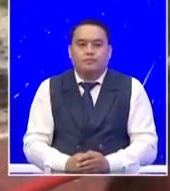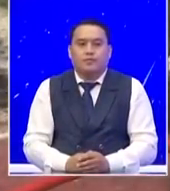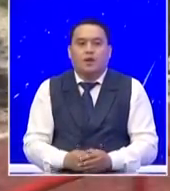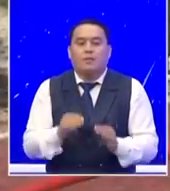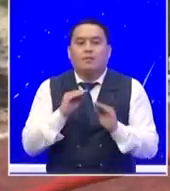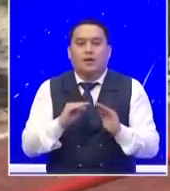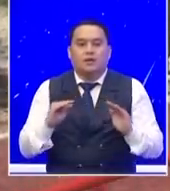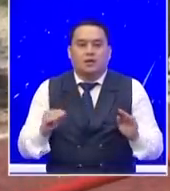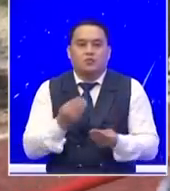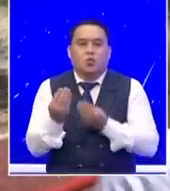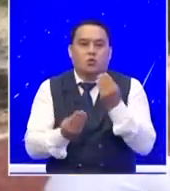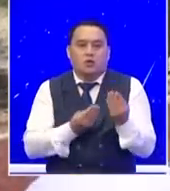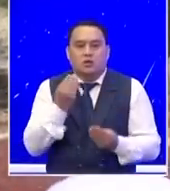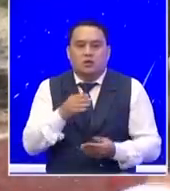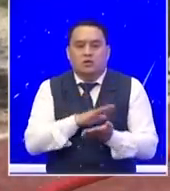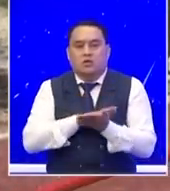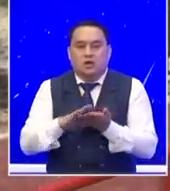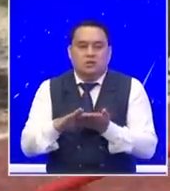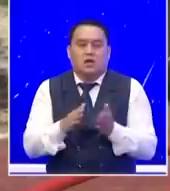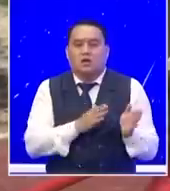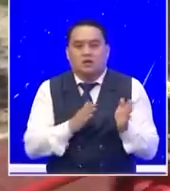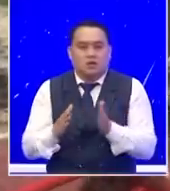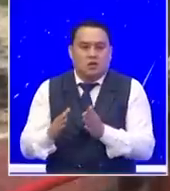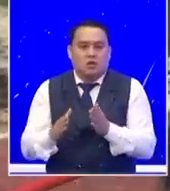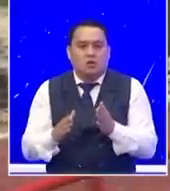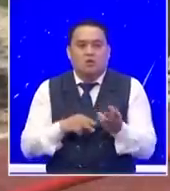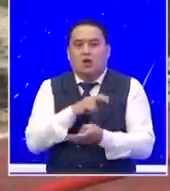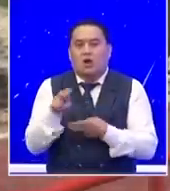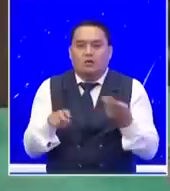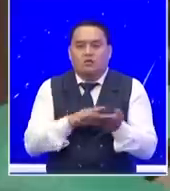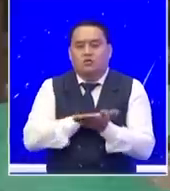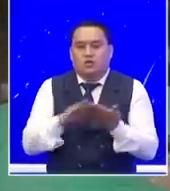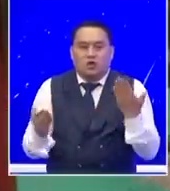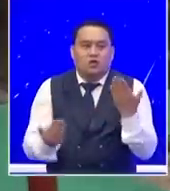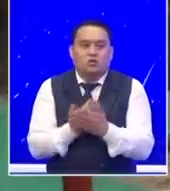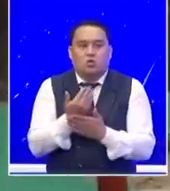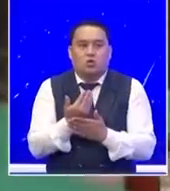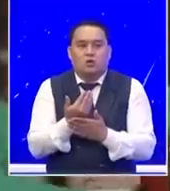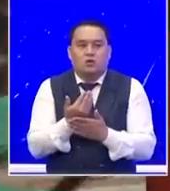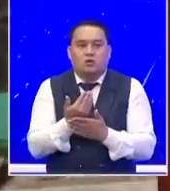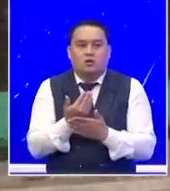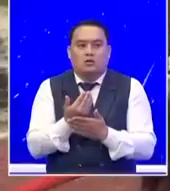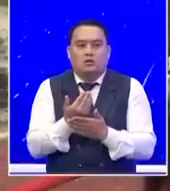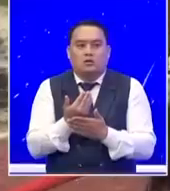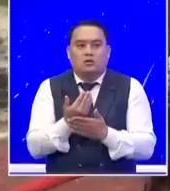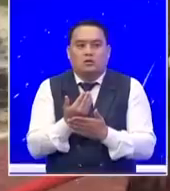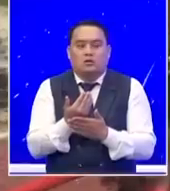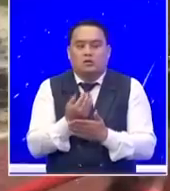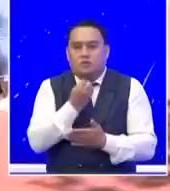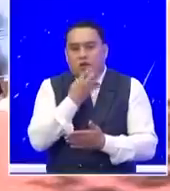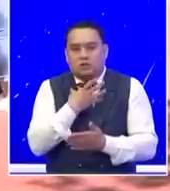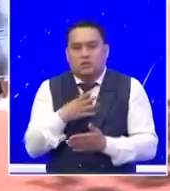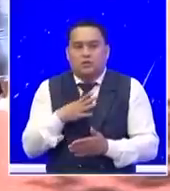әйбет. Таза, ретті, құрылғыларда да жаңа, жақсы әйбет болды. Үлгергісіне қарағанда әжептәуір жақсы болып